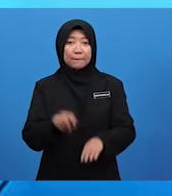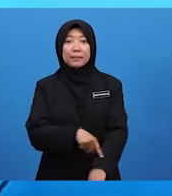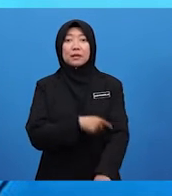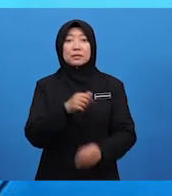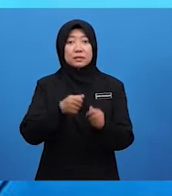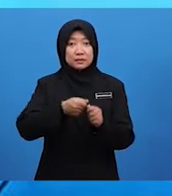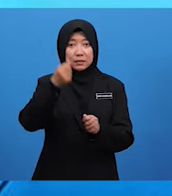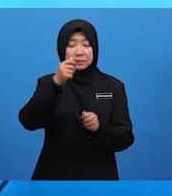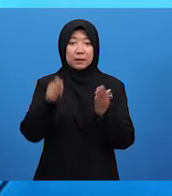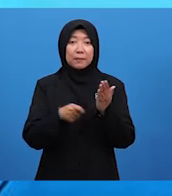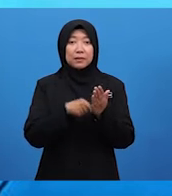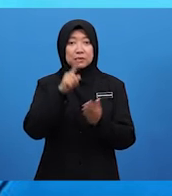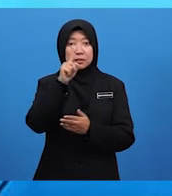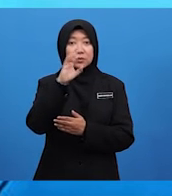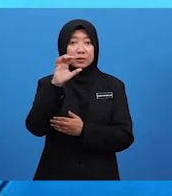dengan 1 cm.